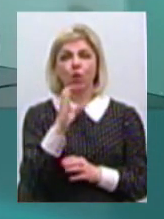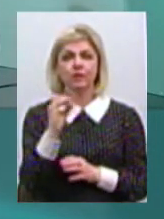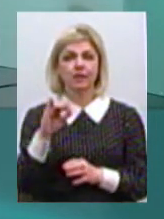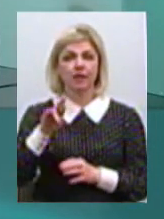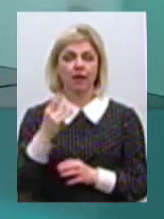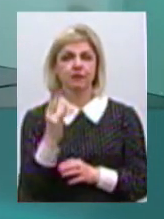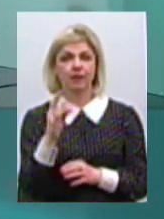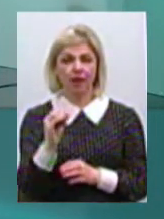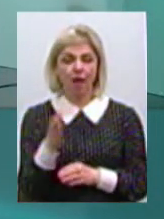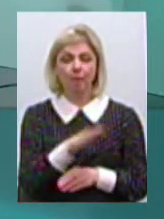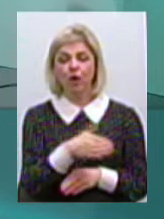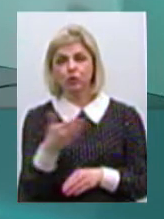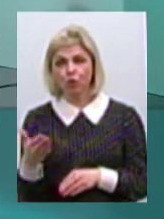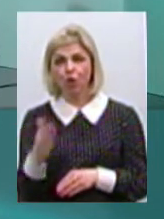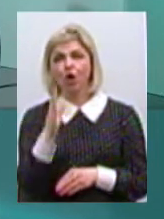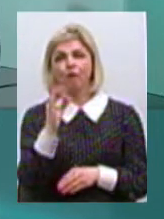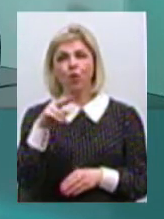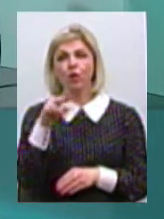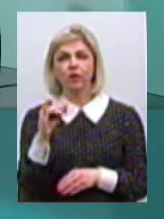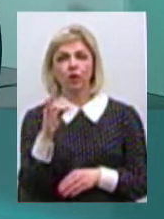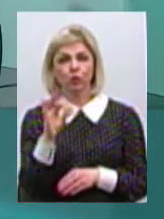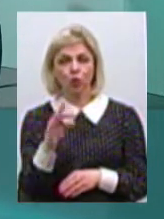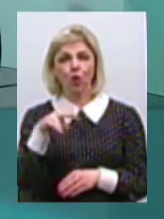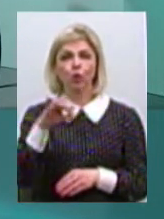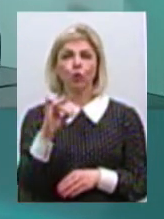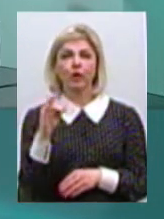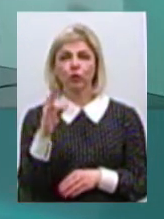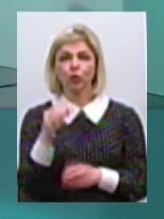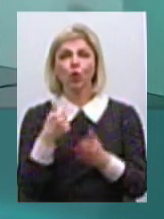між Васіяцьким Водіна-Лоріна, дійти до Антонівки. У